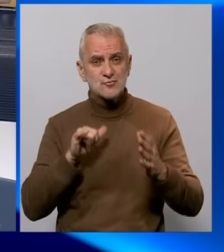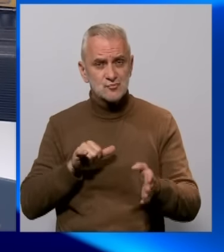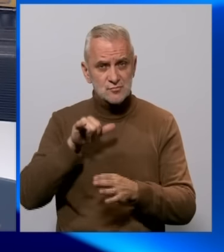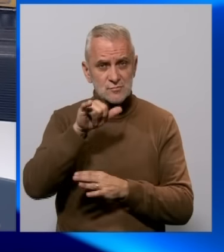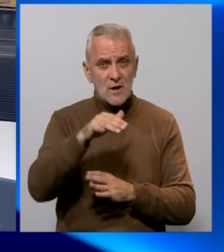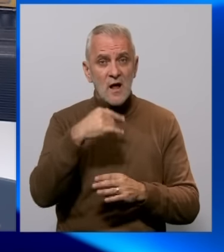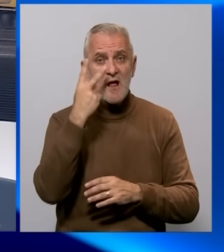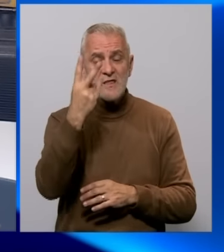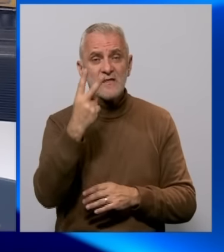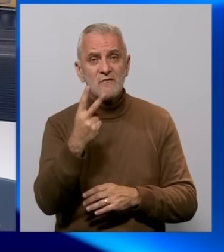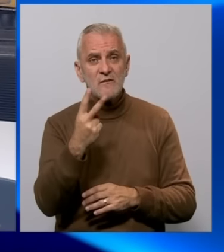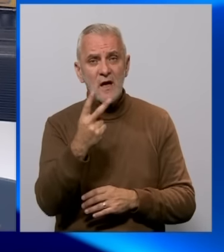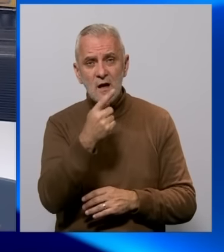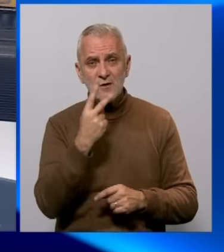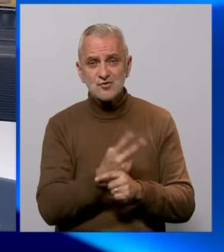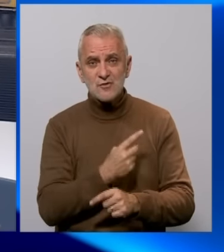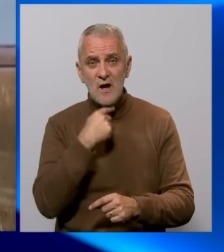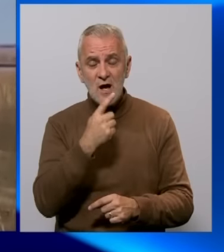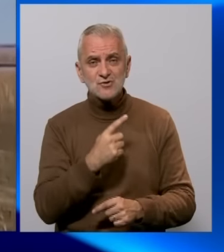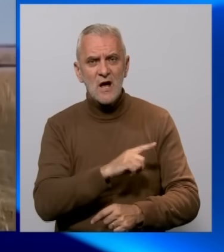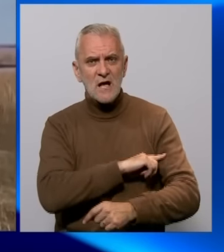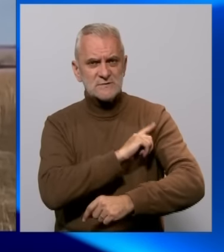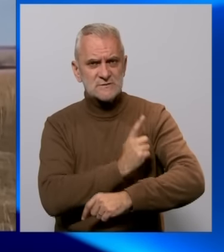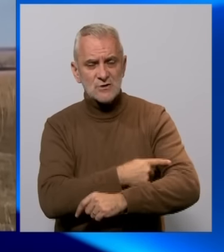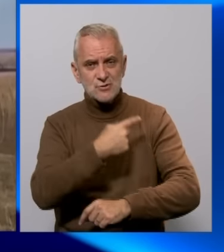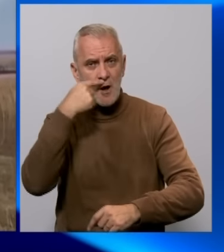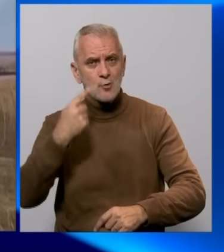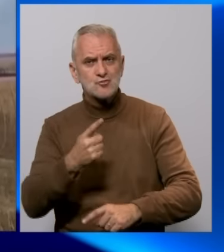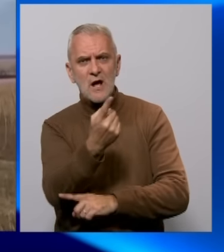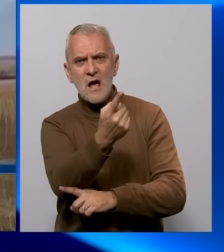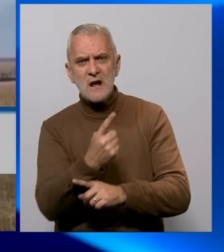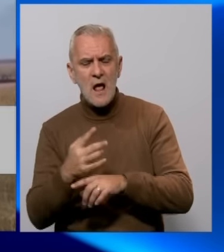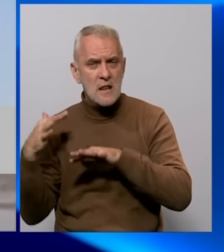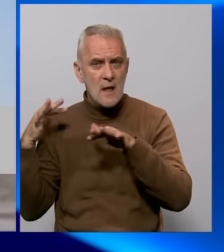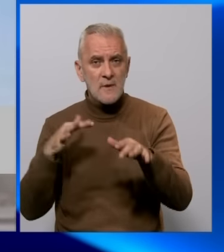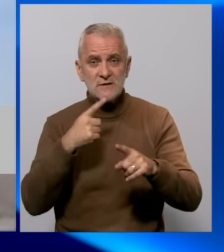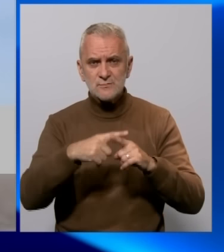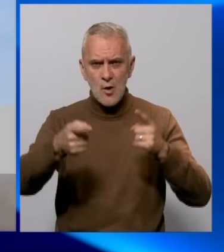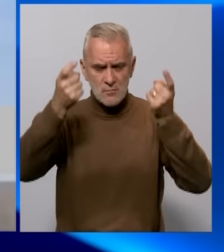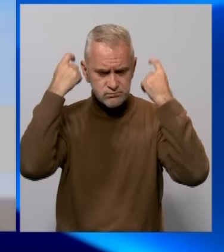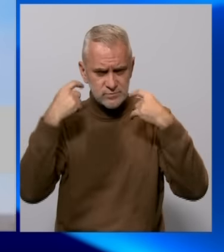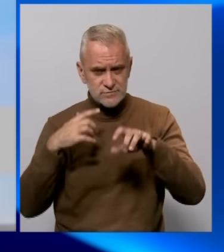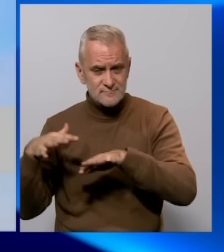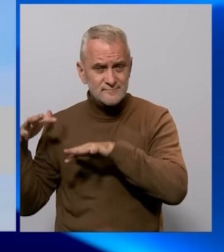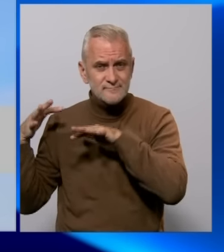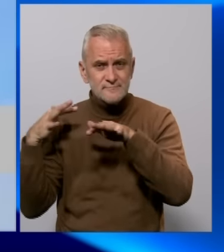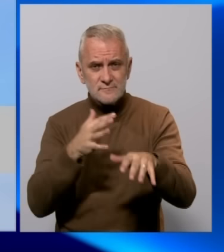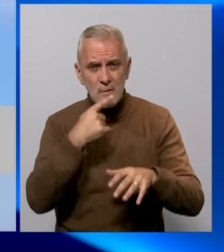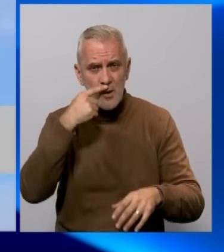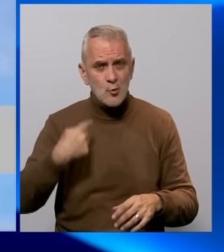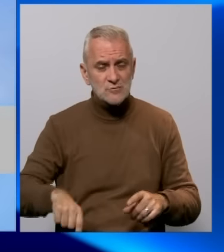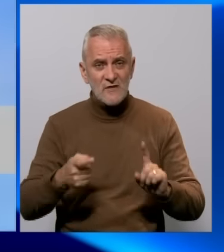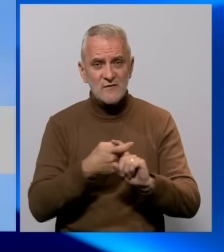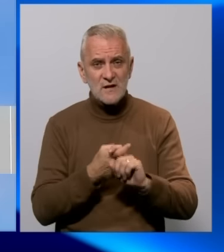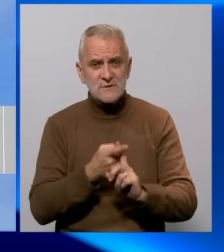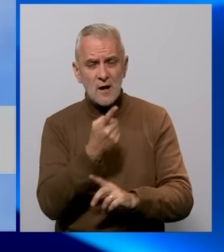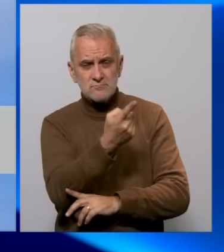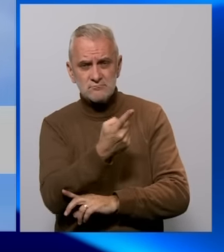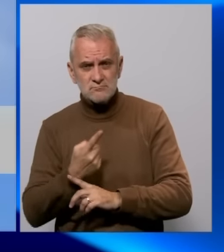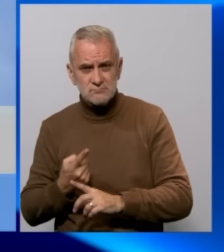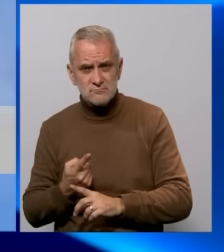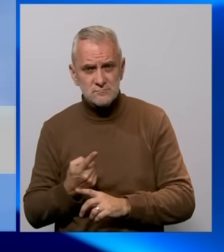što su dvije zemlje rekle da je u toku snažan ruski raketni napad. Zbog masovnog napada Ruske federacije krstarećim